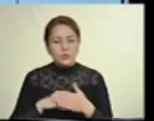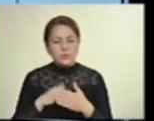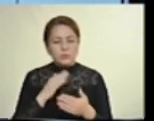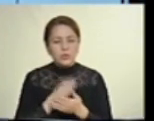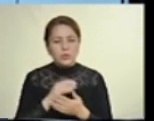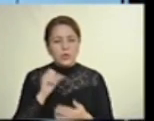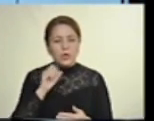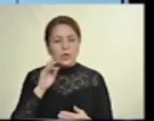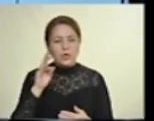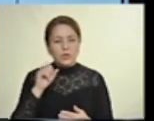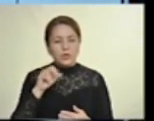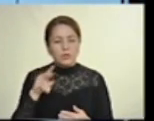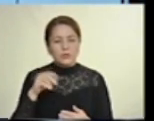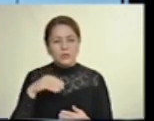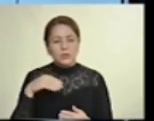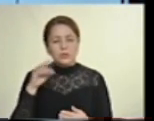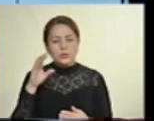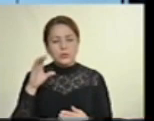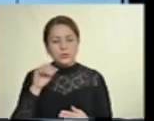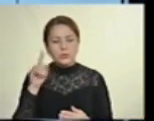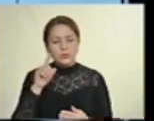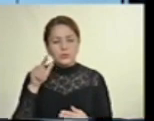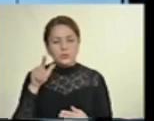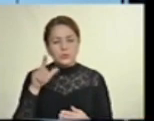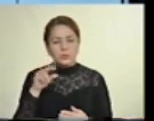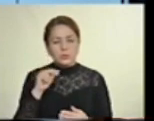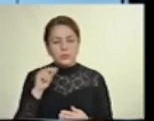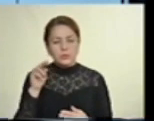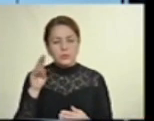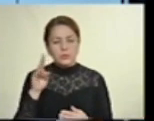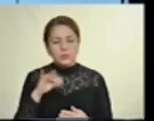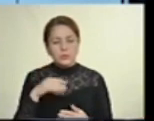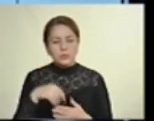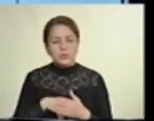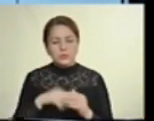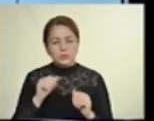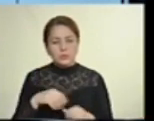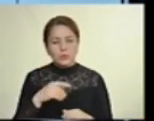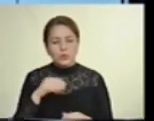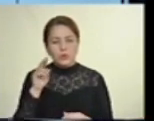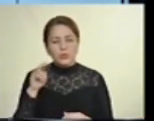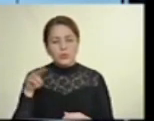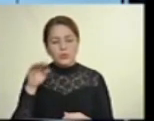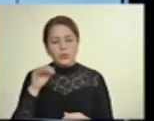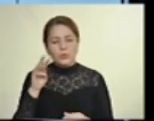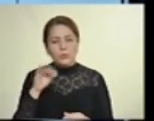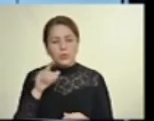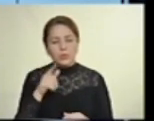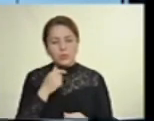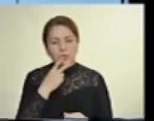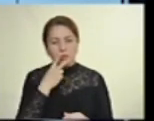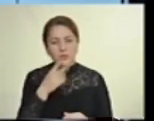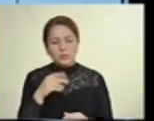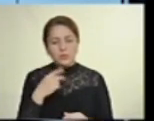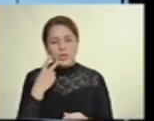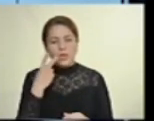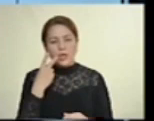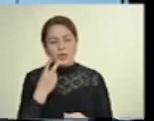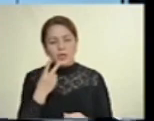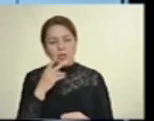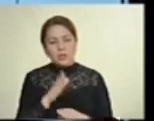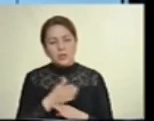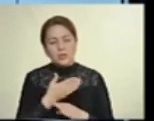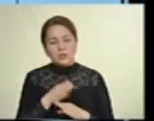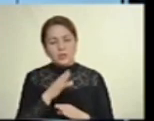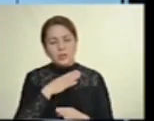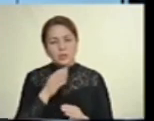anal suzgichini kiritamiz. Mana uning dumiga ahamiyat berib qaraydigan bo'lsangiz, ularning dumi ikkiga ajralgan